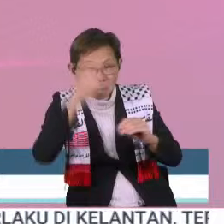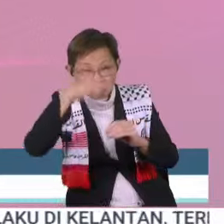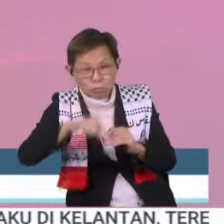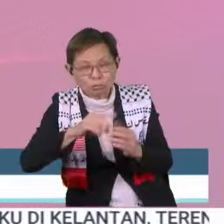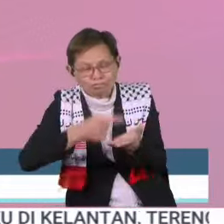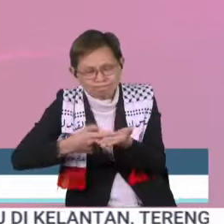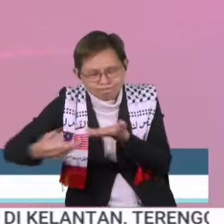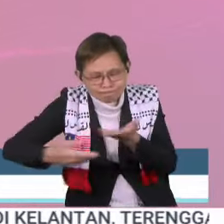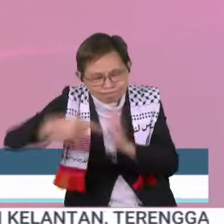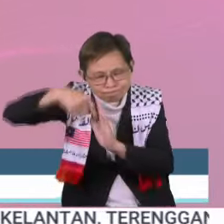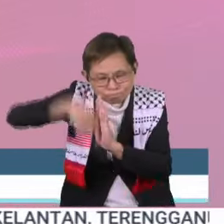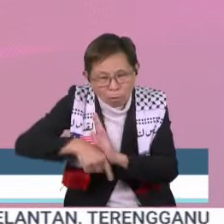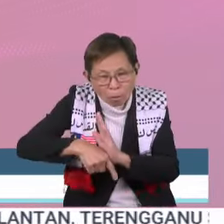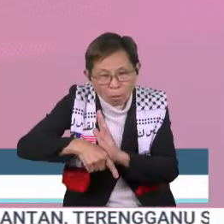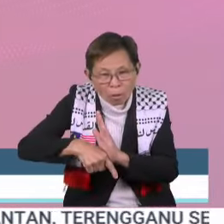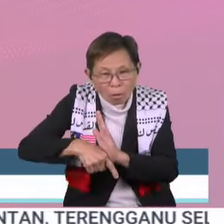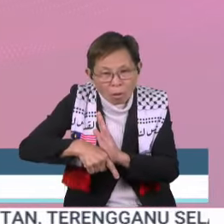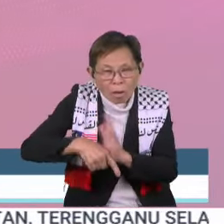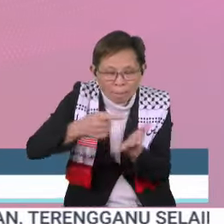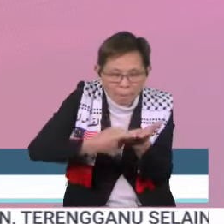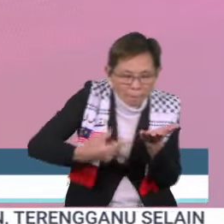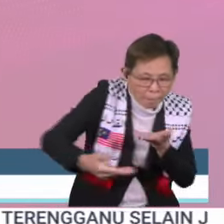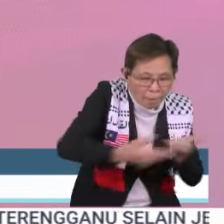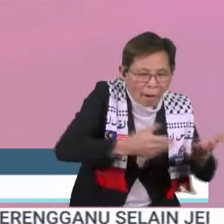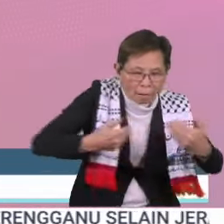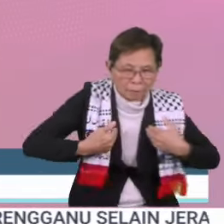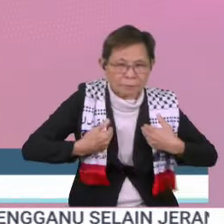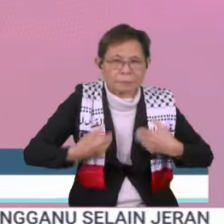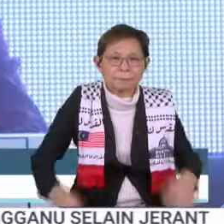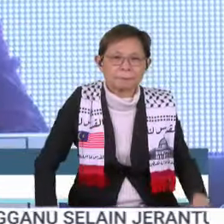membincangkan secara terperinci hasil town hall yang diadakan.